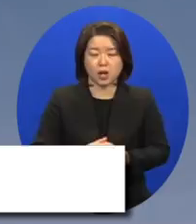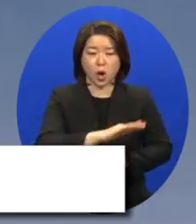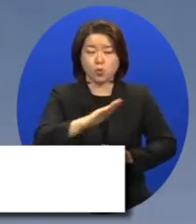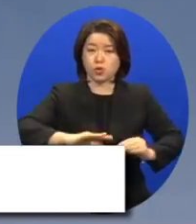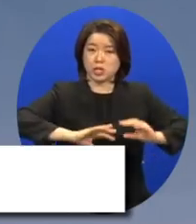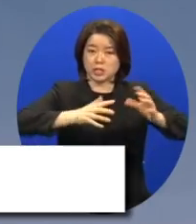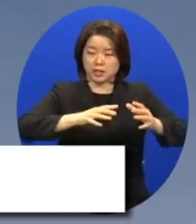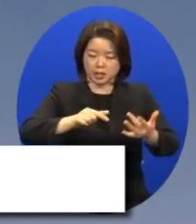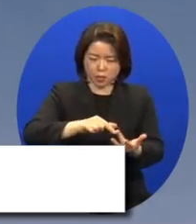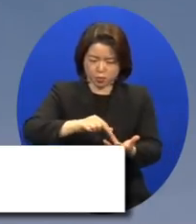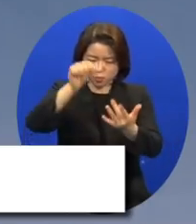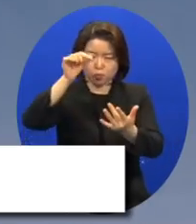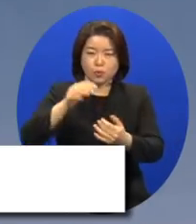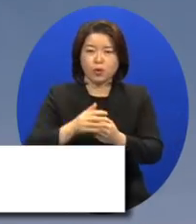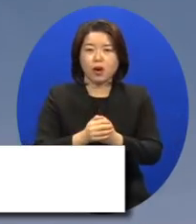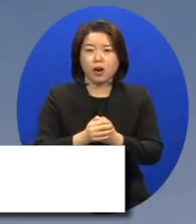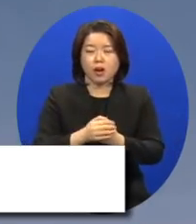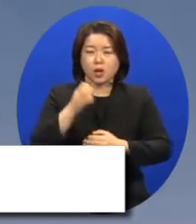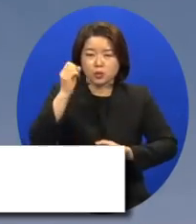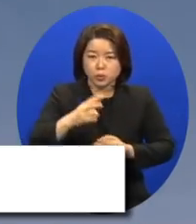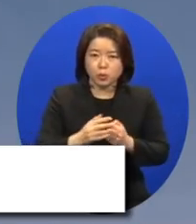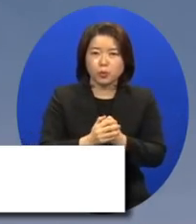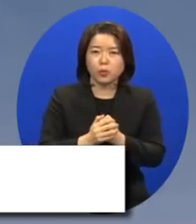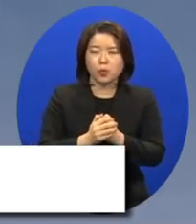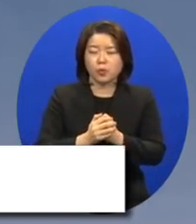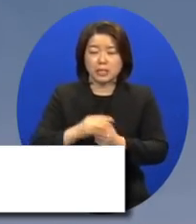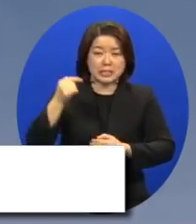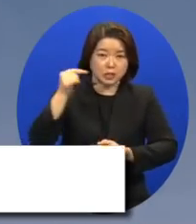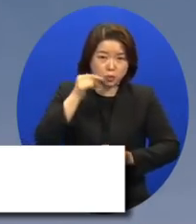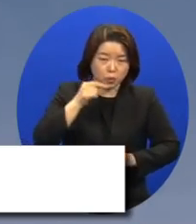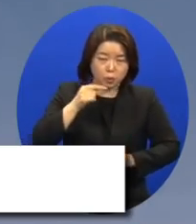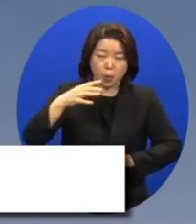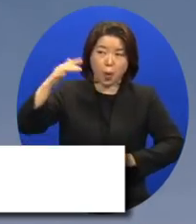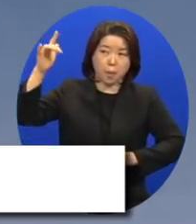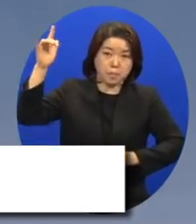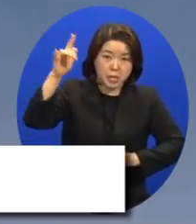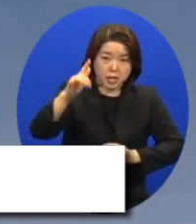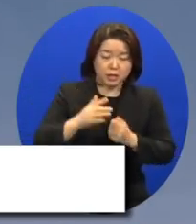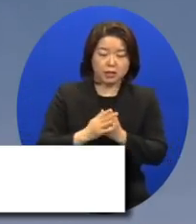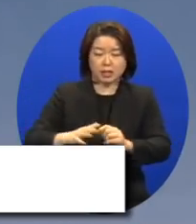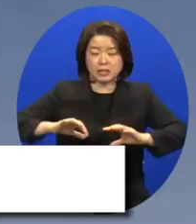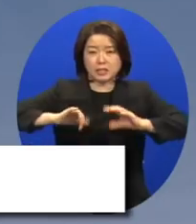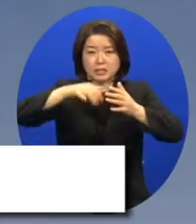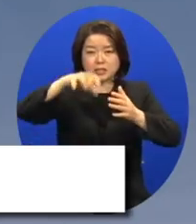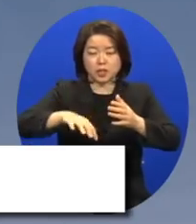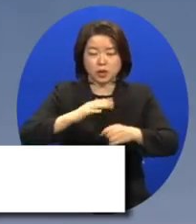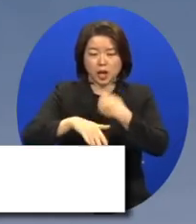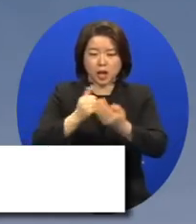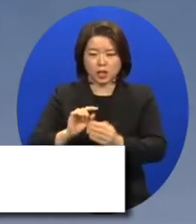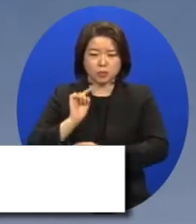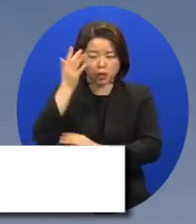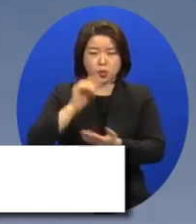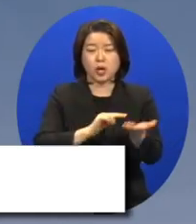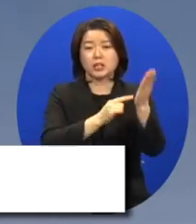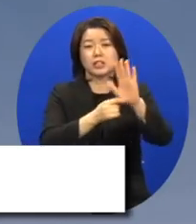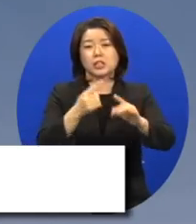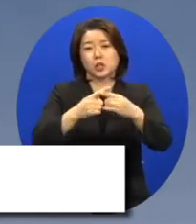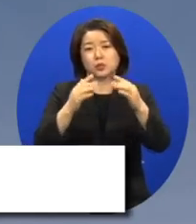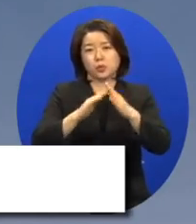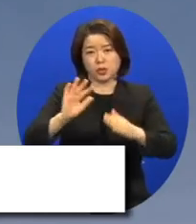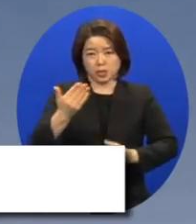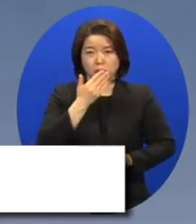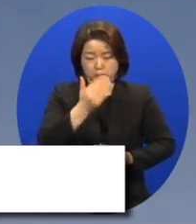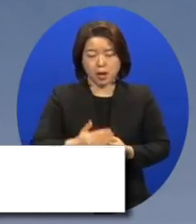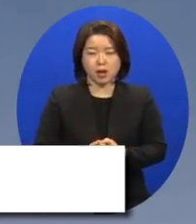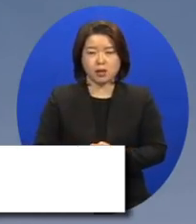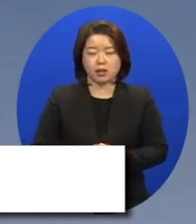건져내는 교회 소국 묘비 빛으로 세상에서 하나님의 영광을 드러내는 교회가 될 것입니다